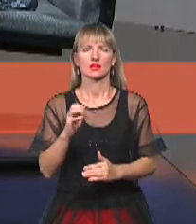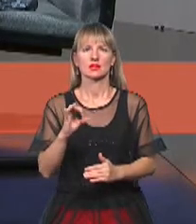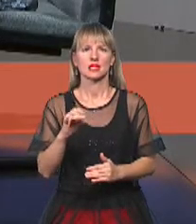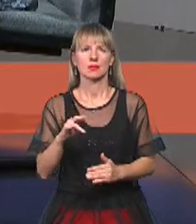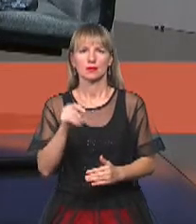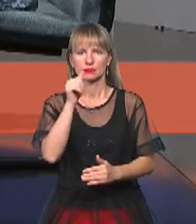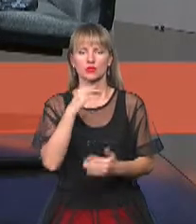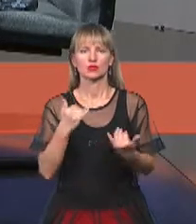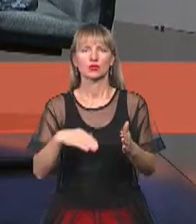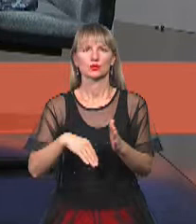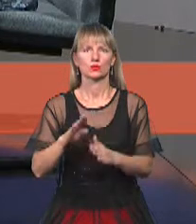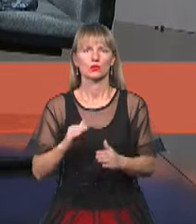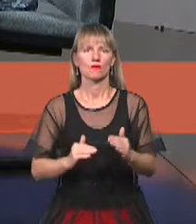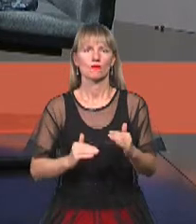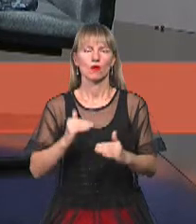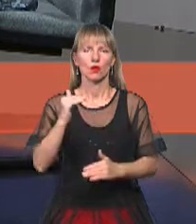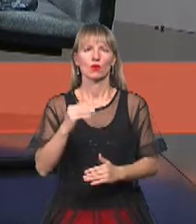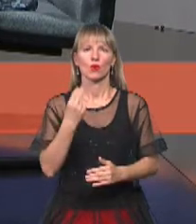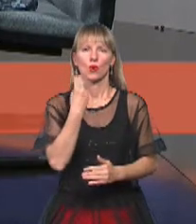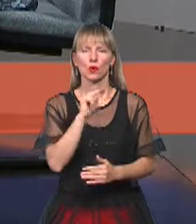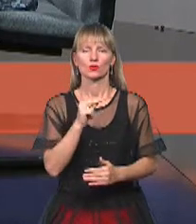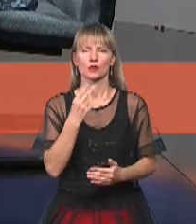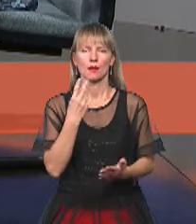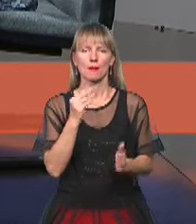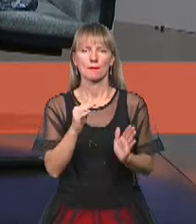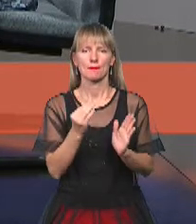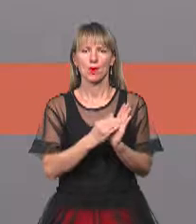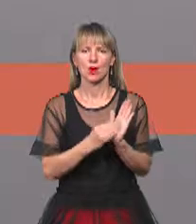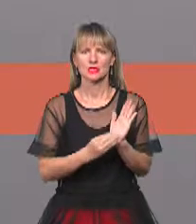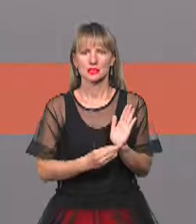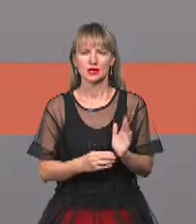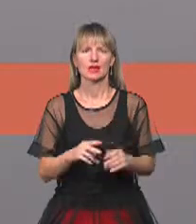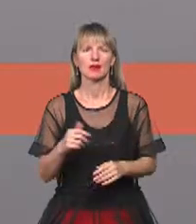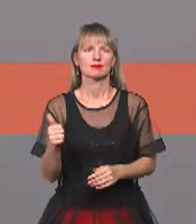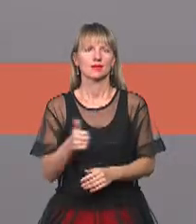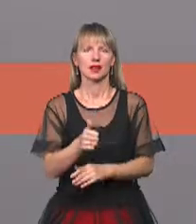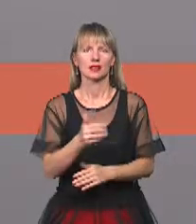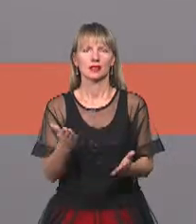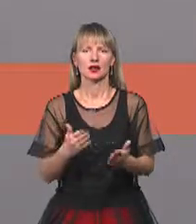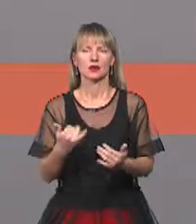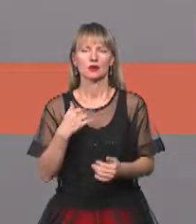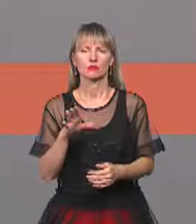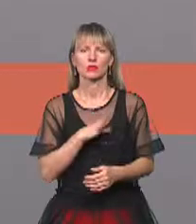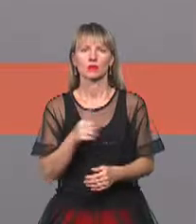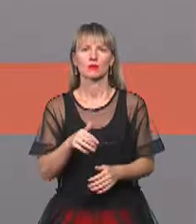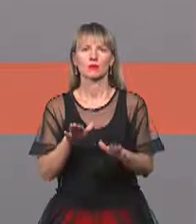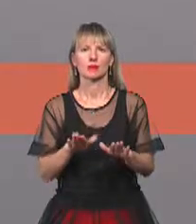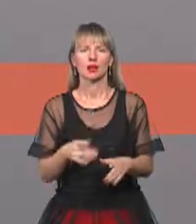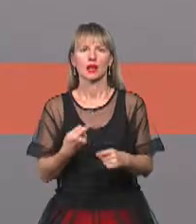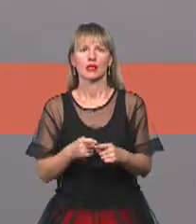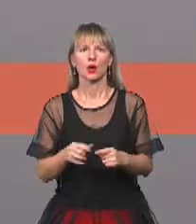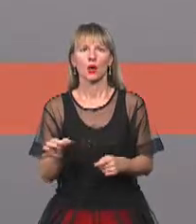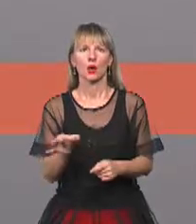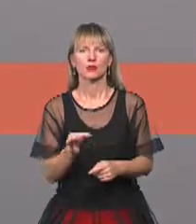досить там гарно пішла вгору, досить покращила показники. Лідери, які завжди у нас на першому місці, це Хортицька